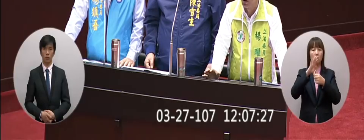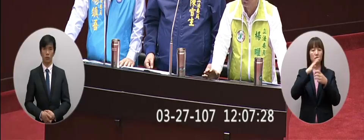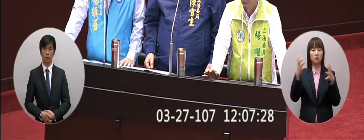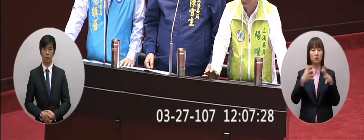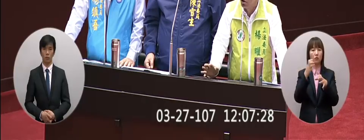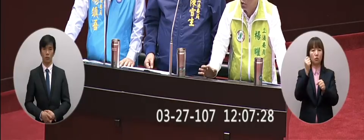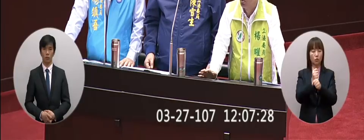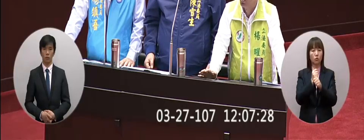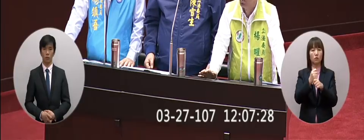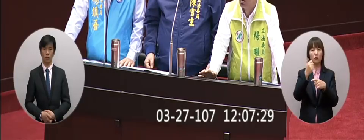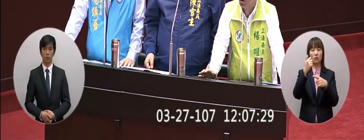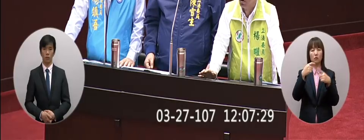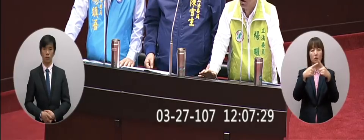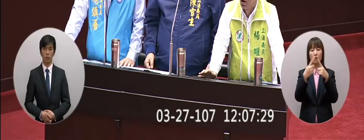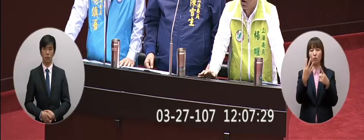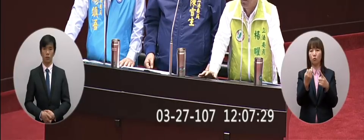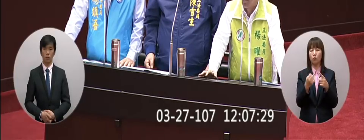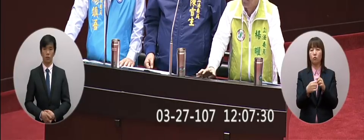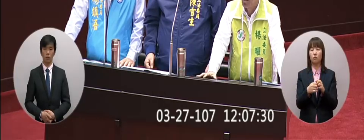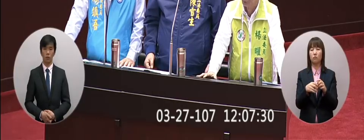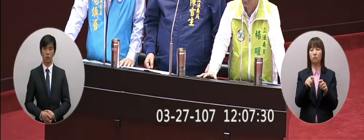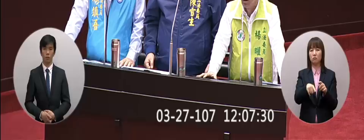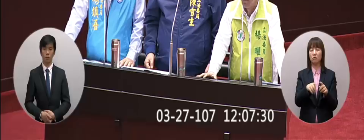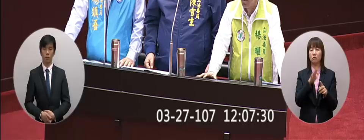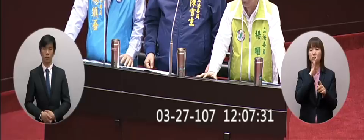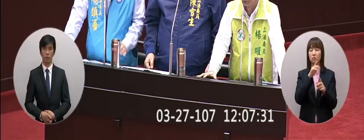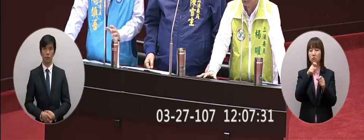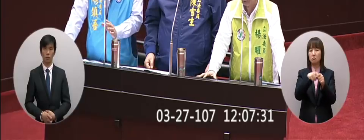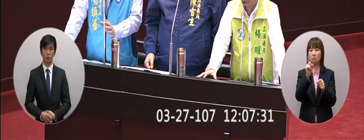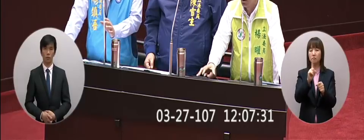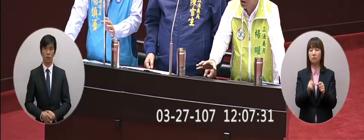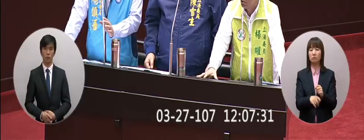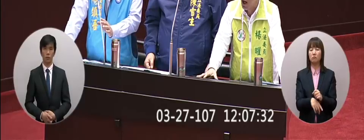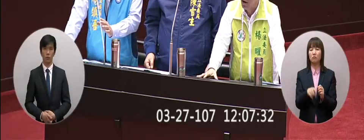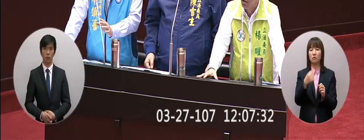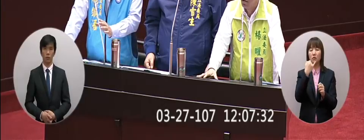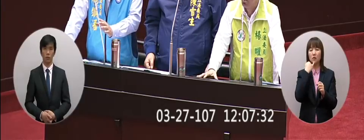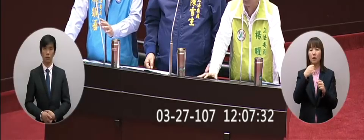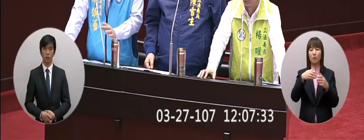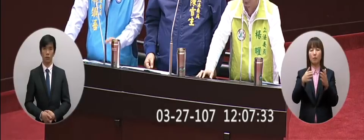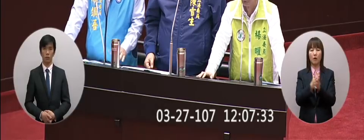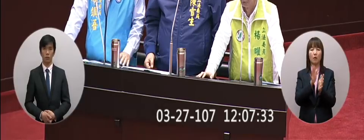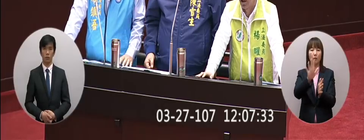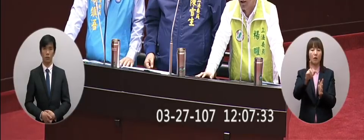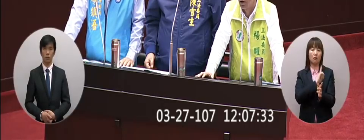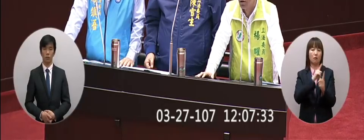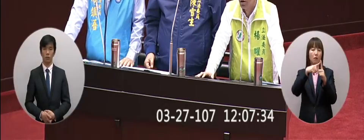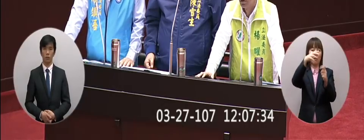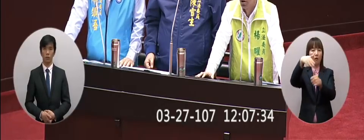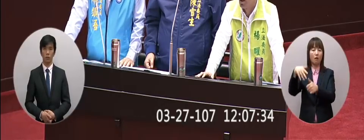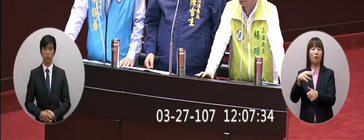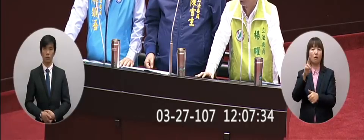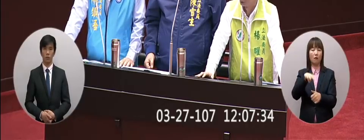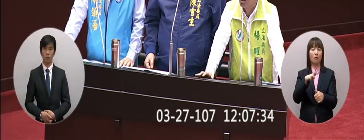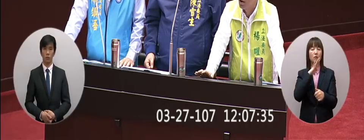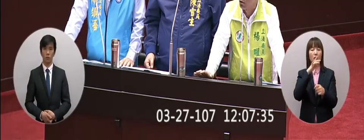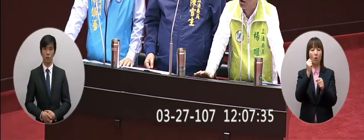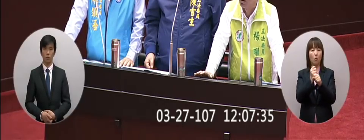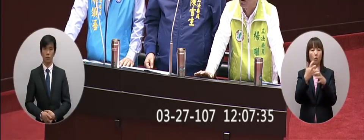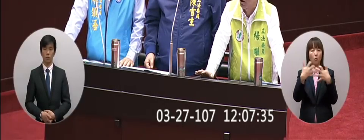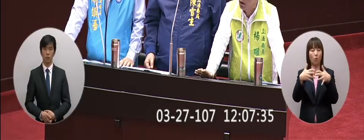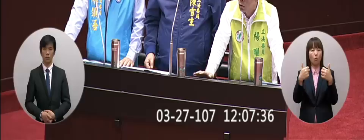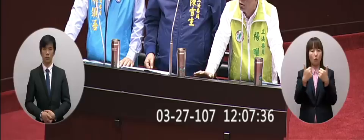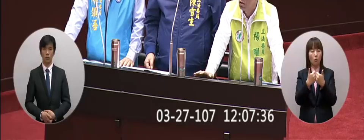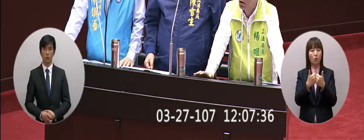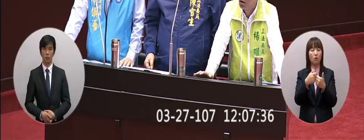合作的人数，好，一方面就地取材，另一方面也让就业机会很少